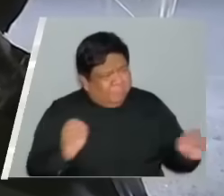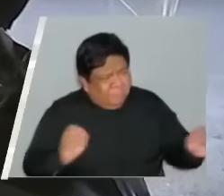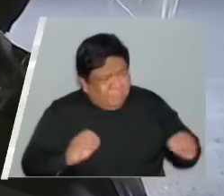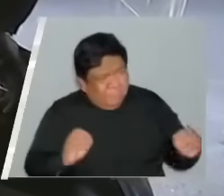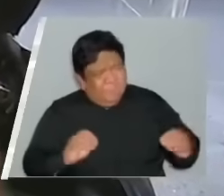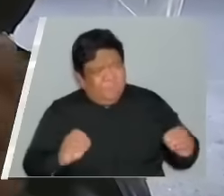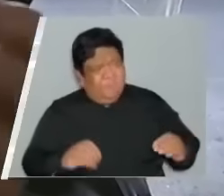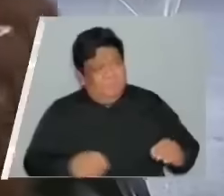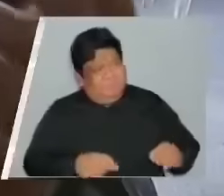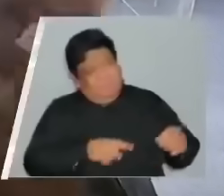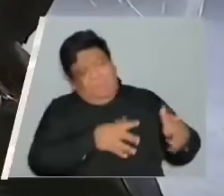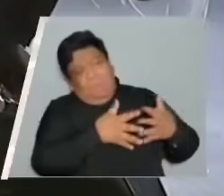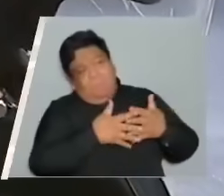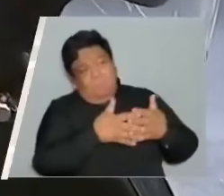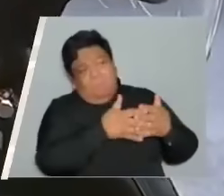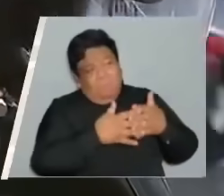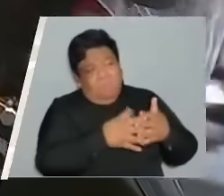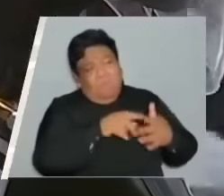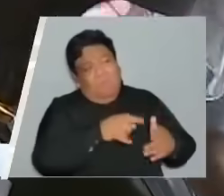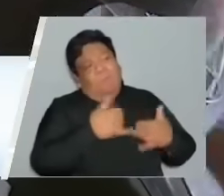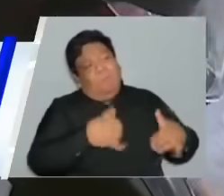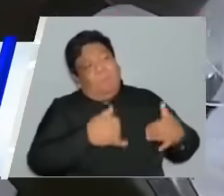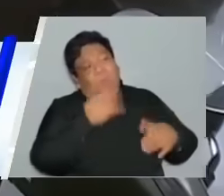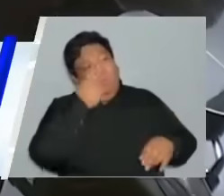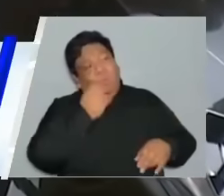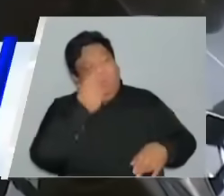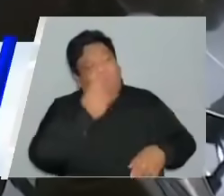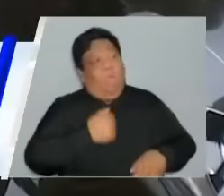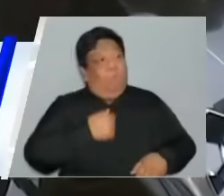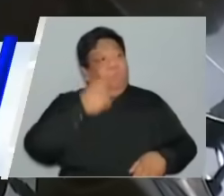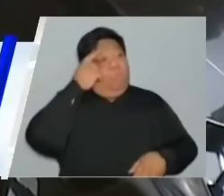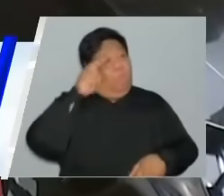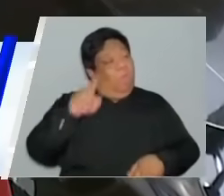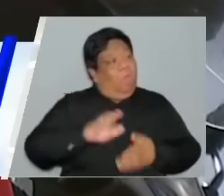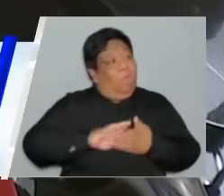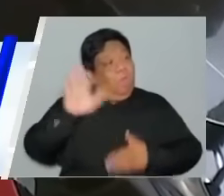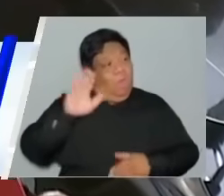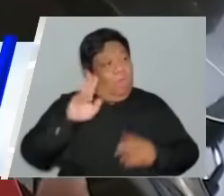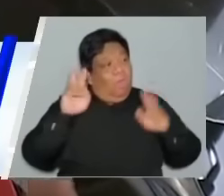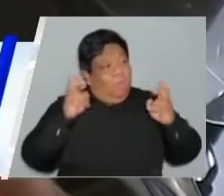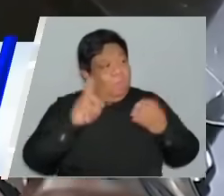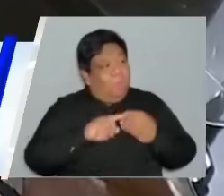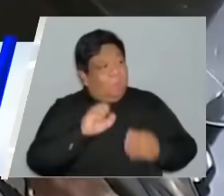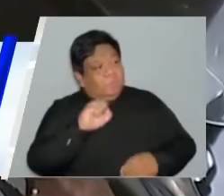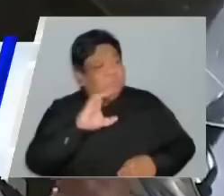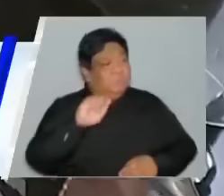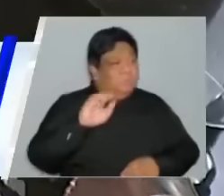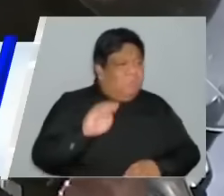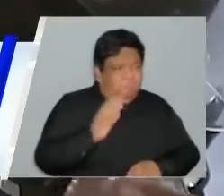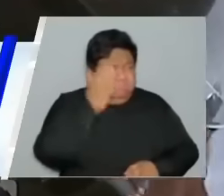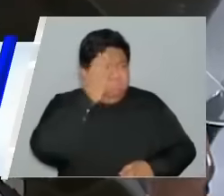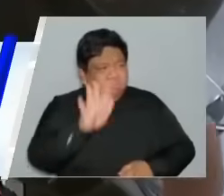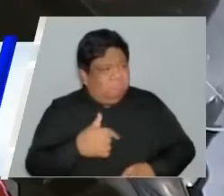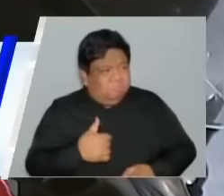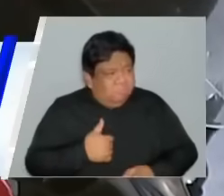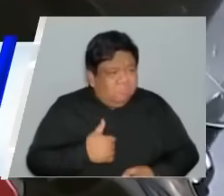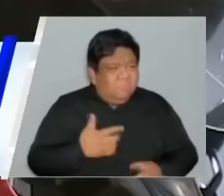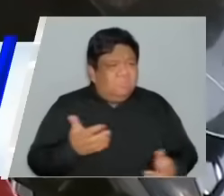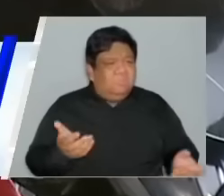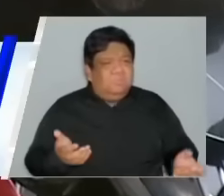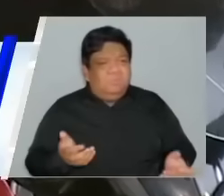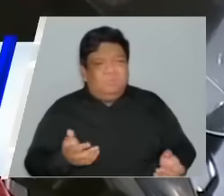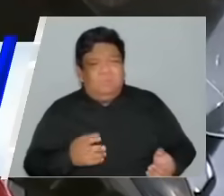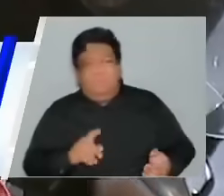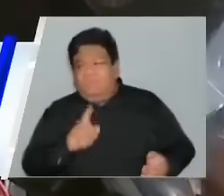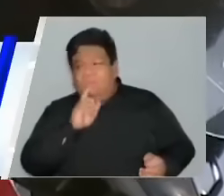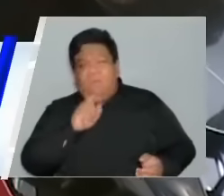magilyo, mabiro. Hindi ko alam na yung content niya is scam. Na yung gada, ano pala niya,